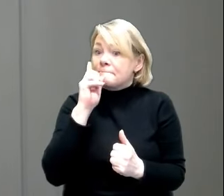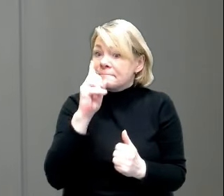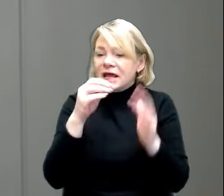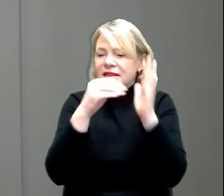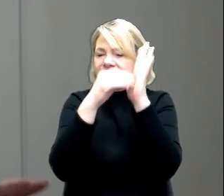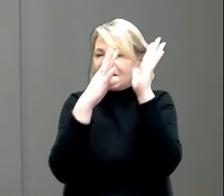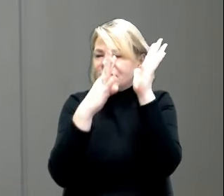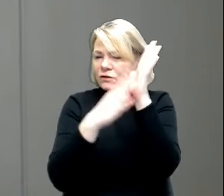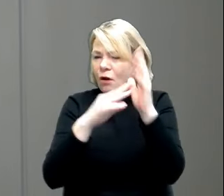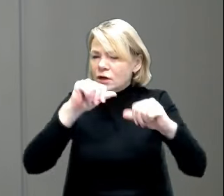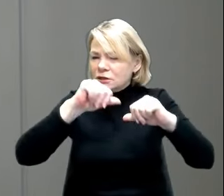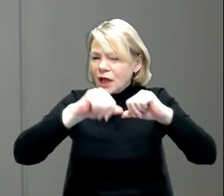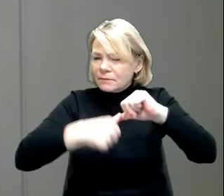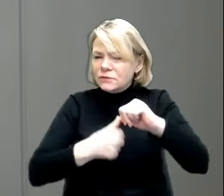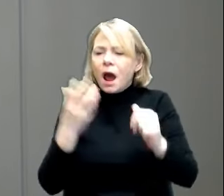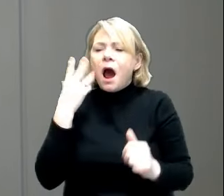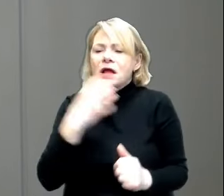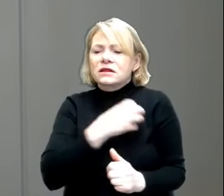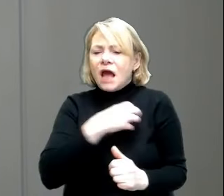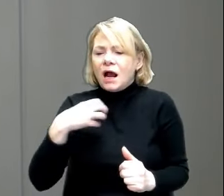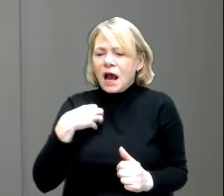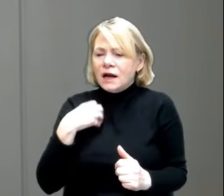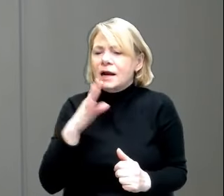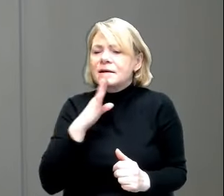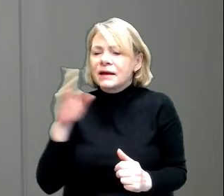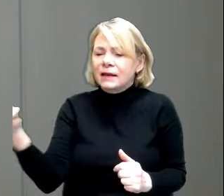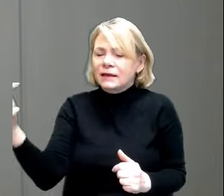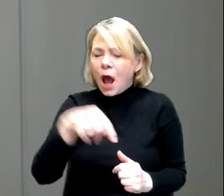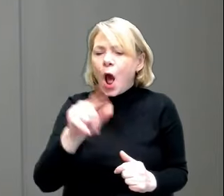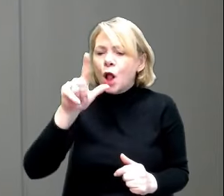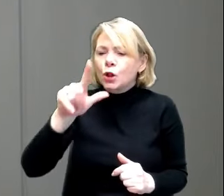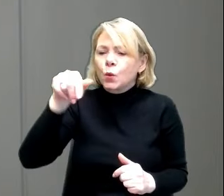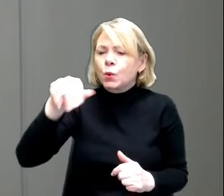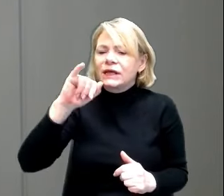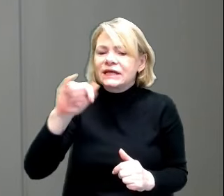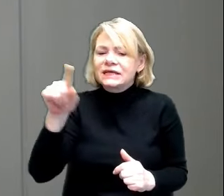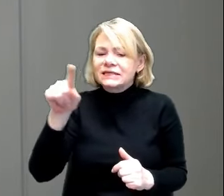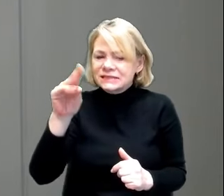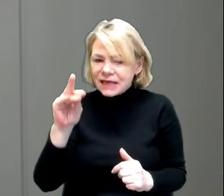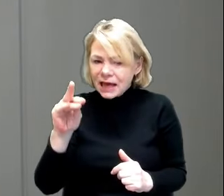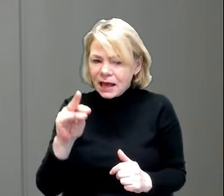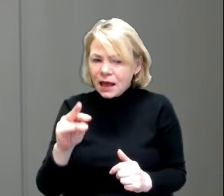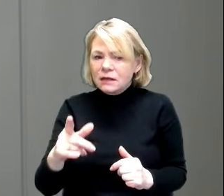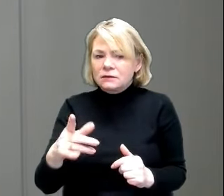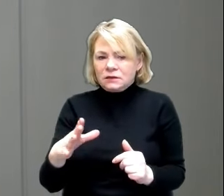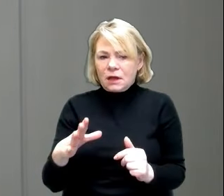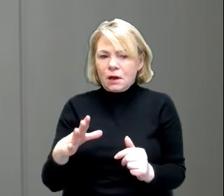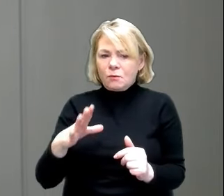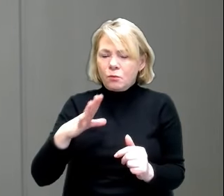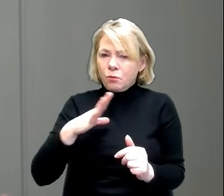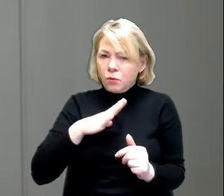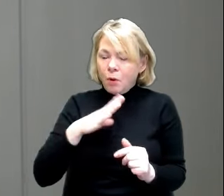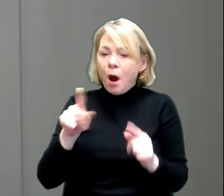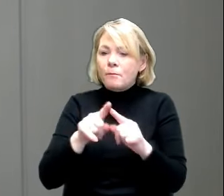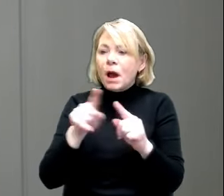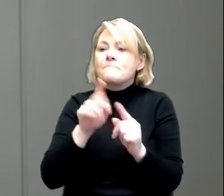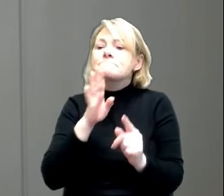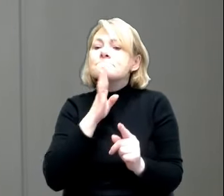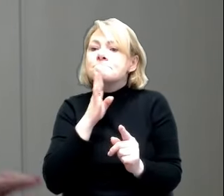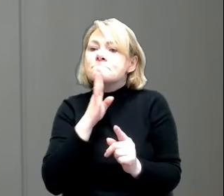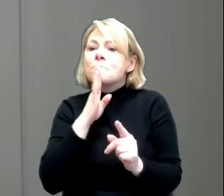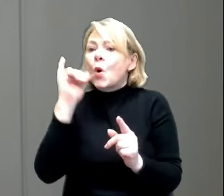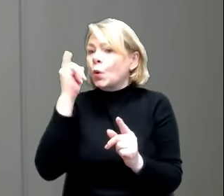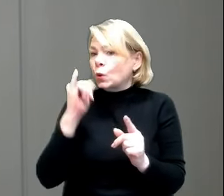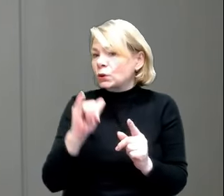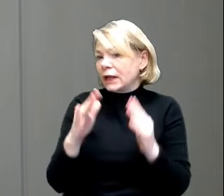karalienė luiza su savo svita tai damos rudenį purve palikdavo batus ir degė vienas